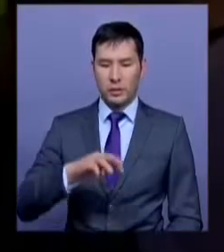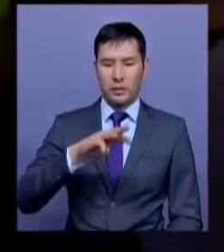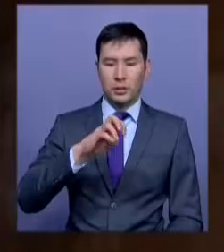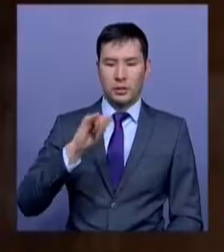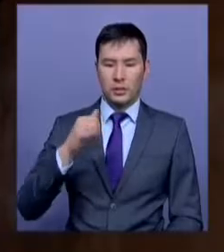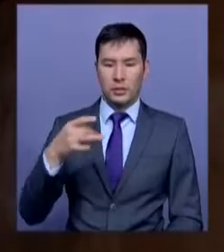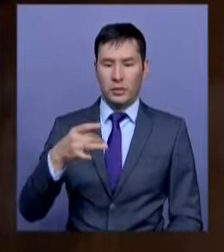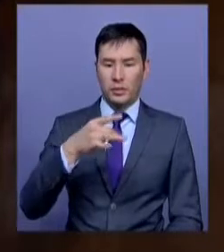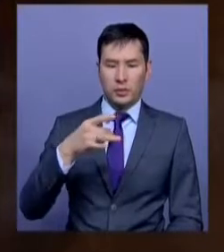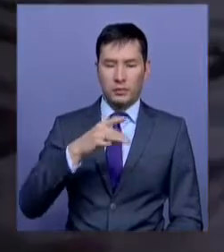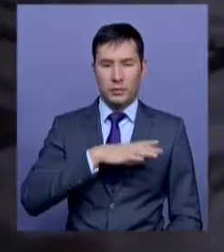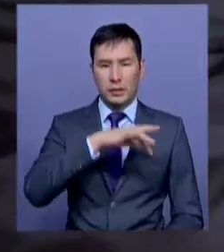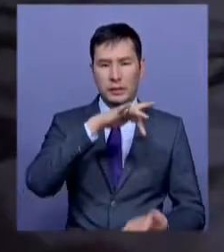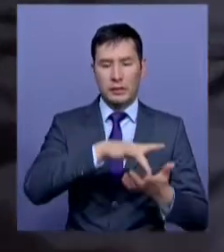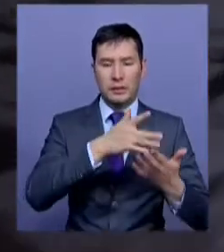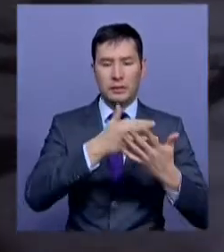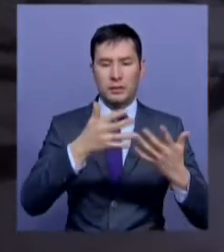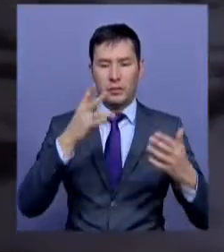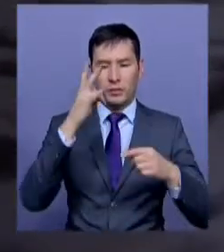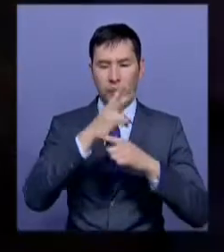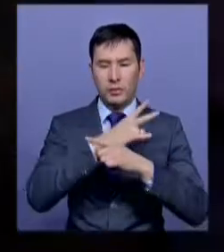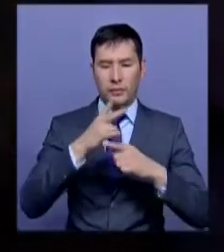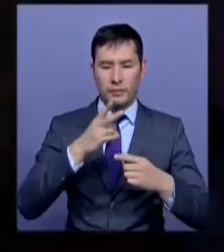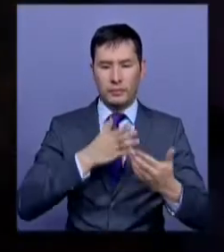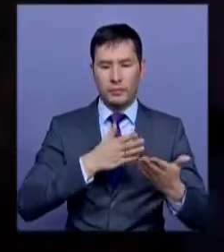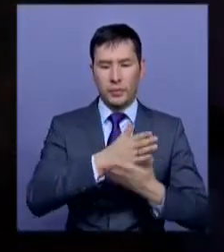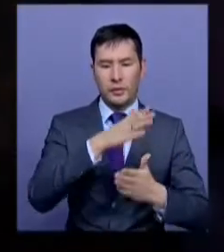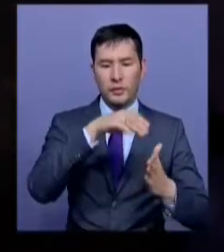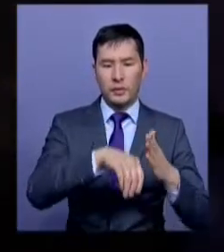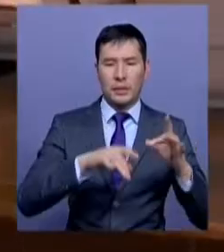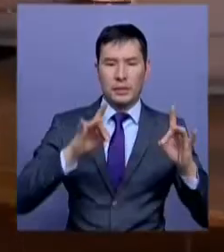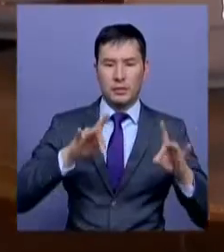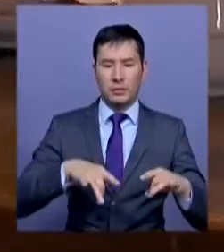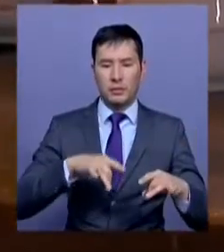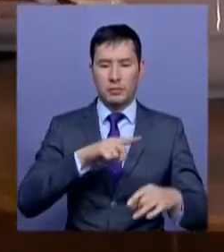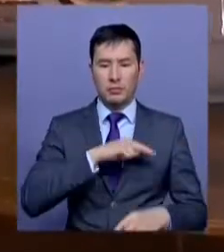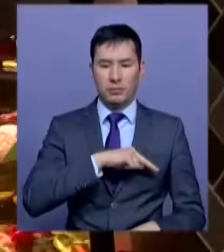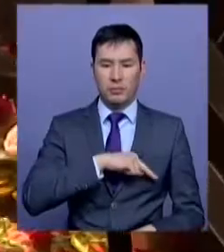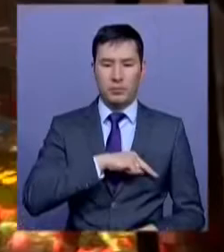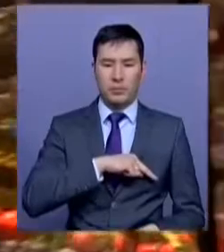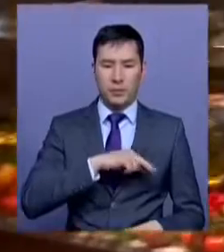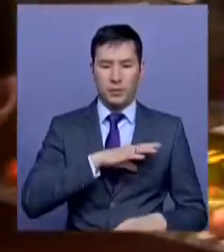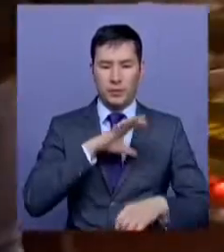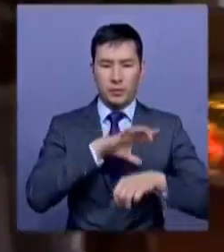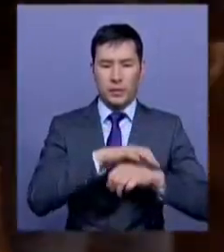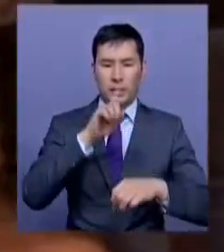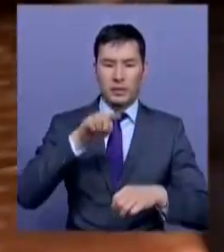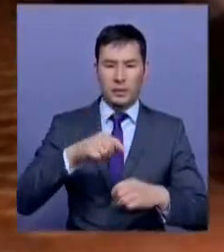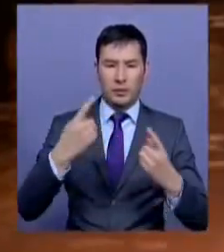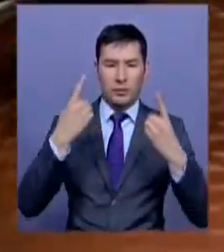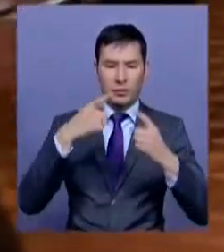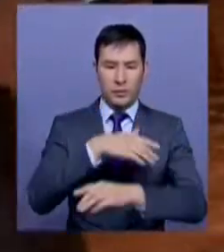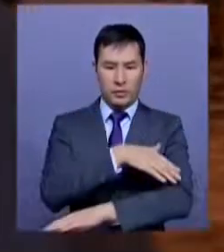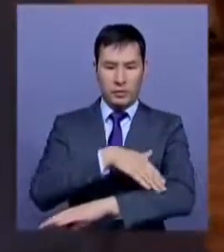ауданындағы нысандарды тексеру кезінде түн ортасында қызмет етіп келген тамақтану орны әшкереленді. Тіпті әрі көшелердің бойында